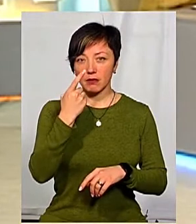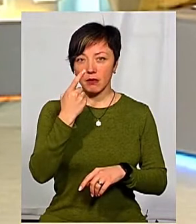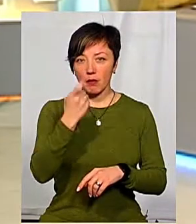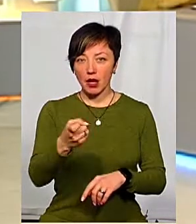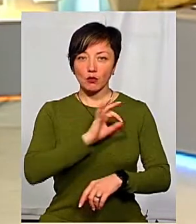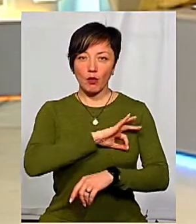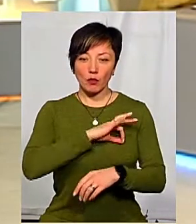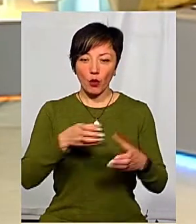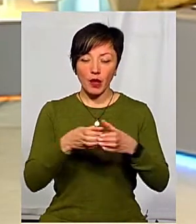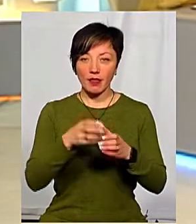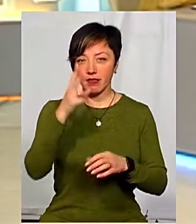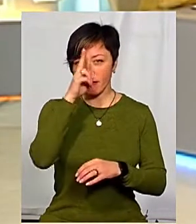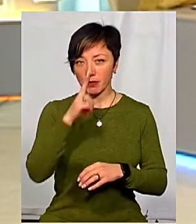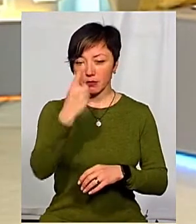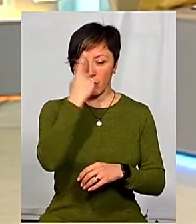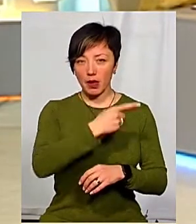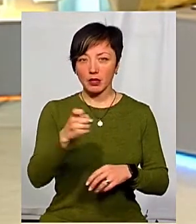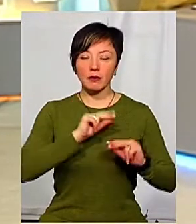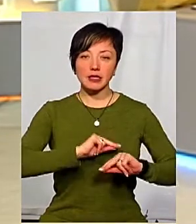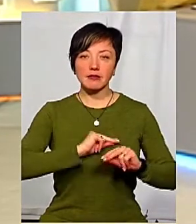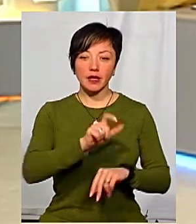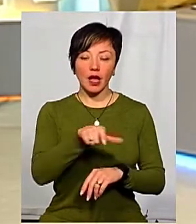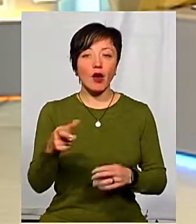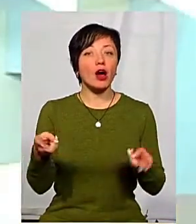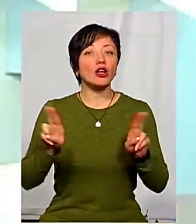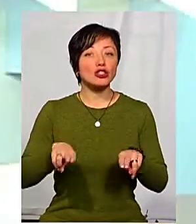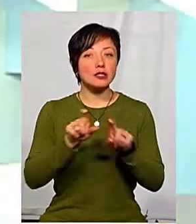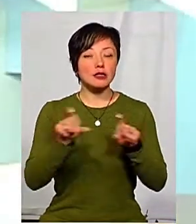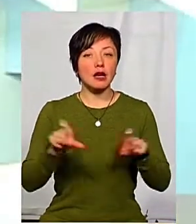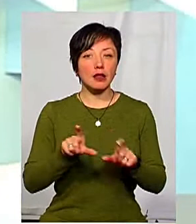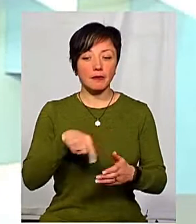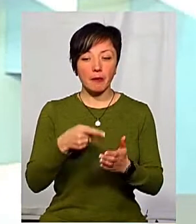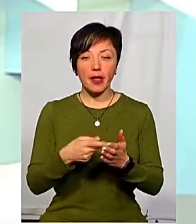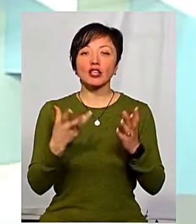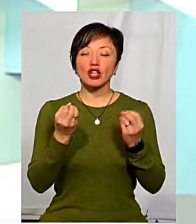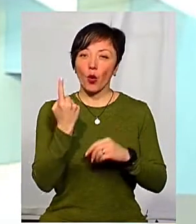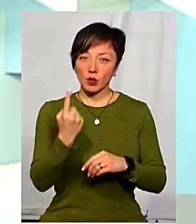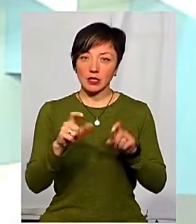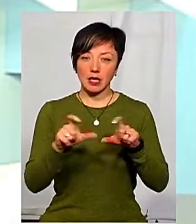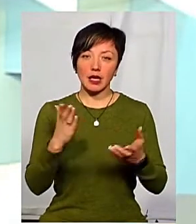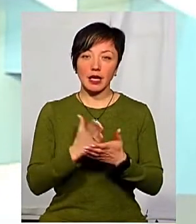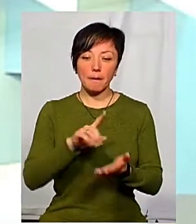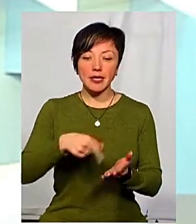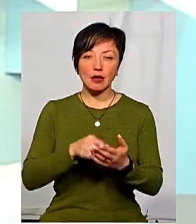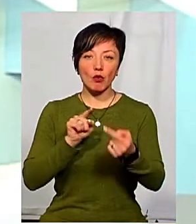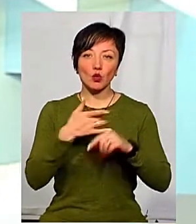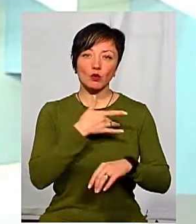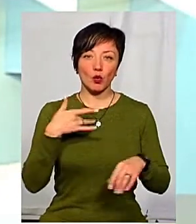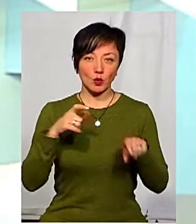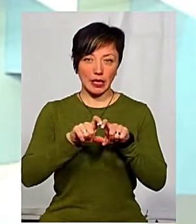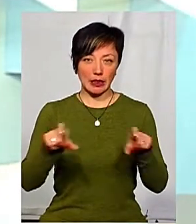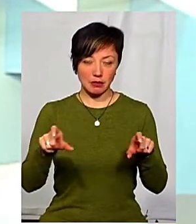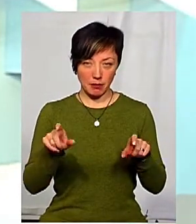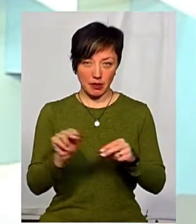профспілкового комітету і 2 місяці попередження працівників. А решта? Наступний заклад – це міський протитуберкульозний